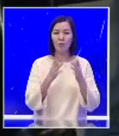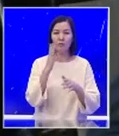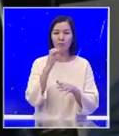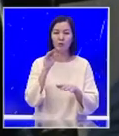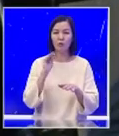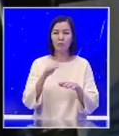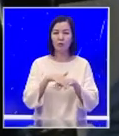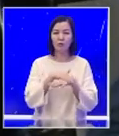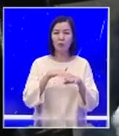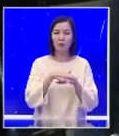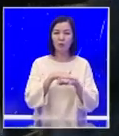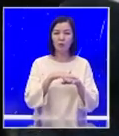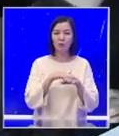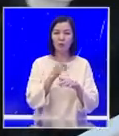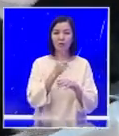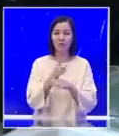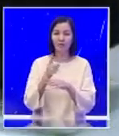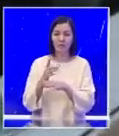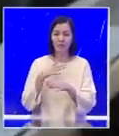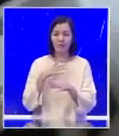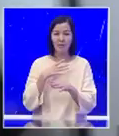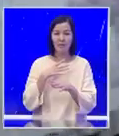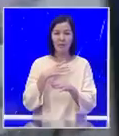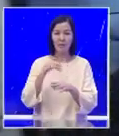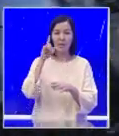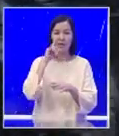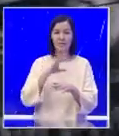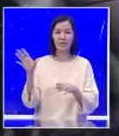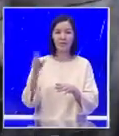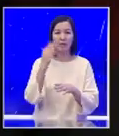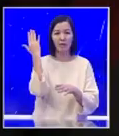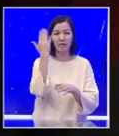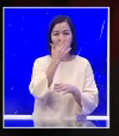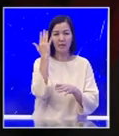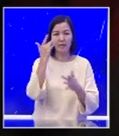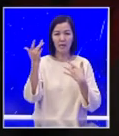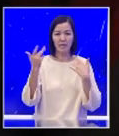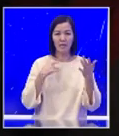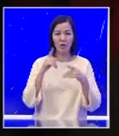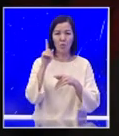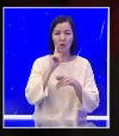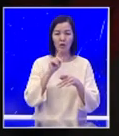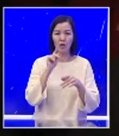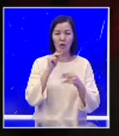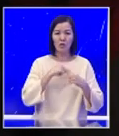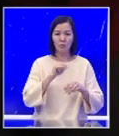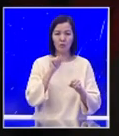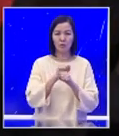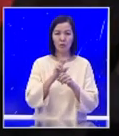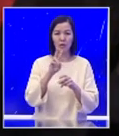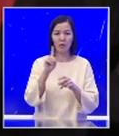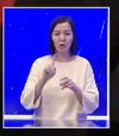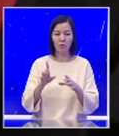мың адамның шоғырлануына тыйым салынады. Тіпті еліміздегі барлық кинотеатрлар мен театрлар уақытша жұмыс істемейді. Ал Наурыз